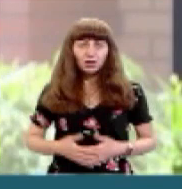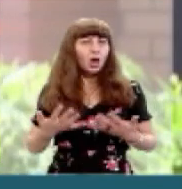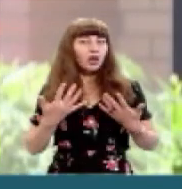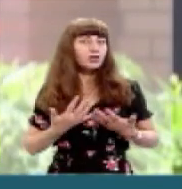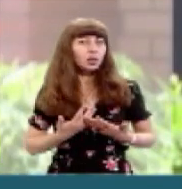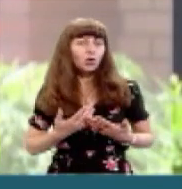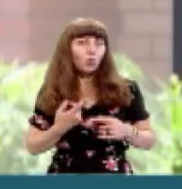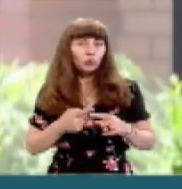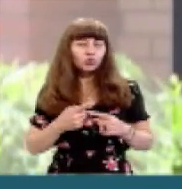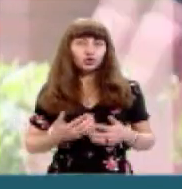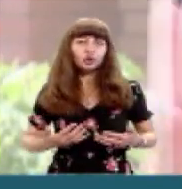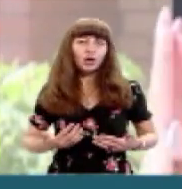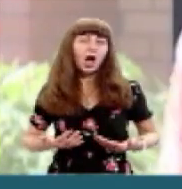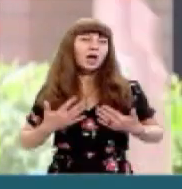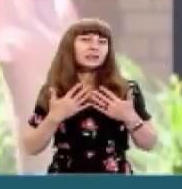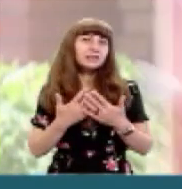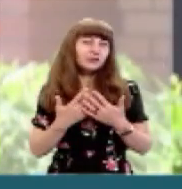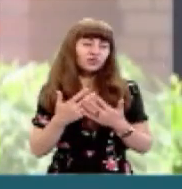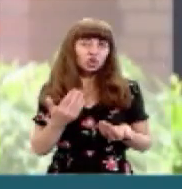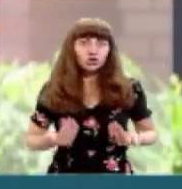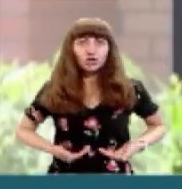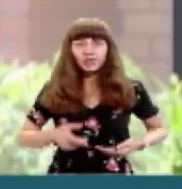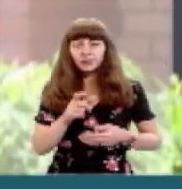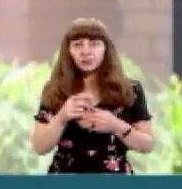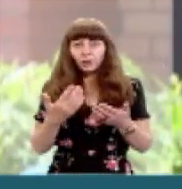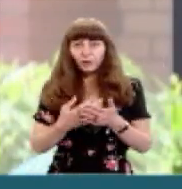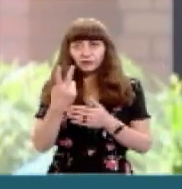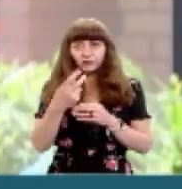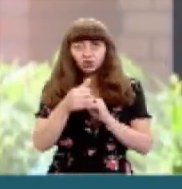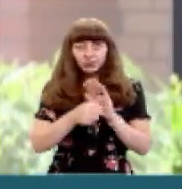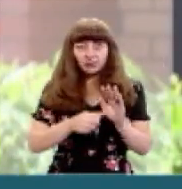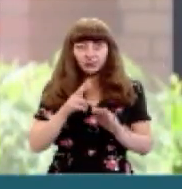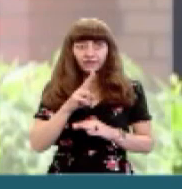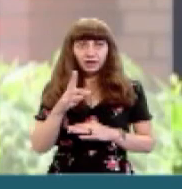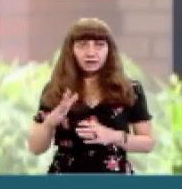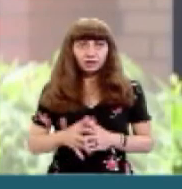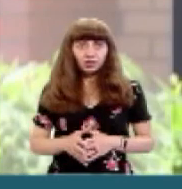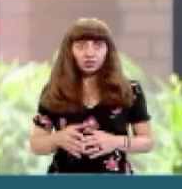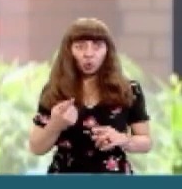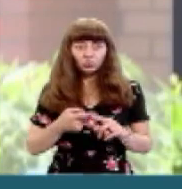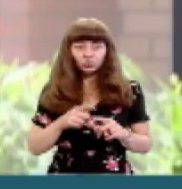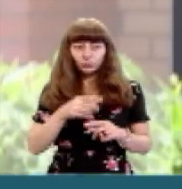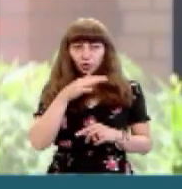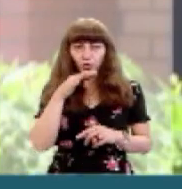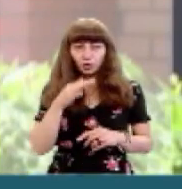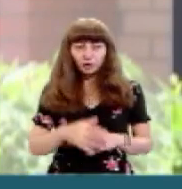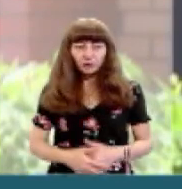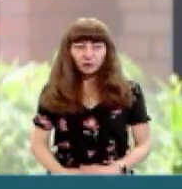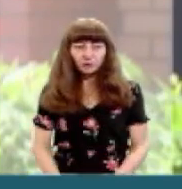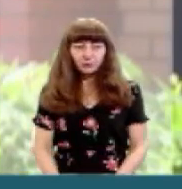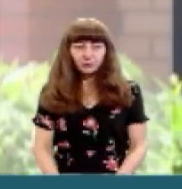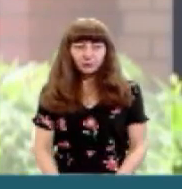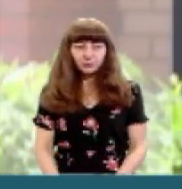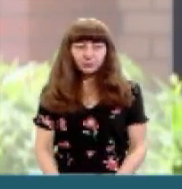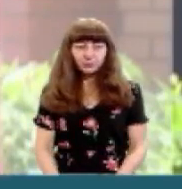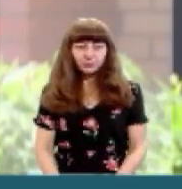нужны. Потому что в нашем доме, например, 216 квартир, 216 собственников. Ну, это, сами понимаете, это почти поселок.